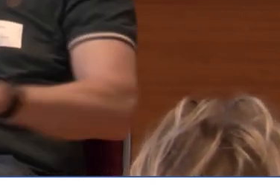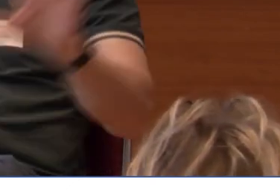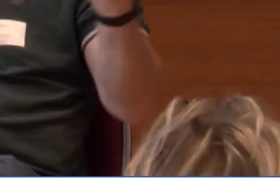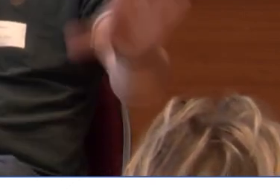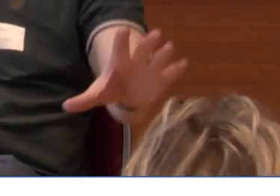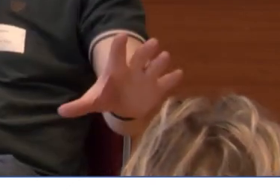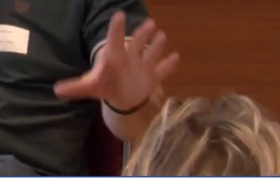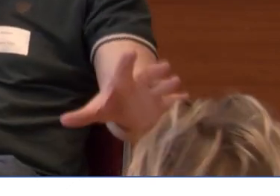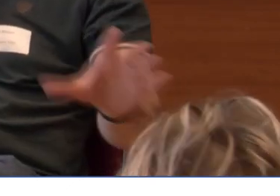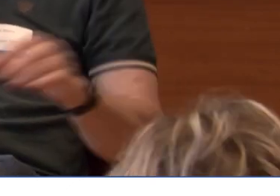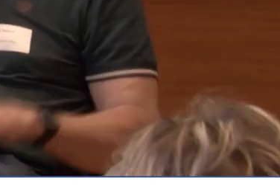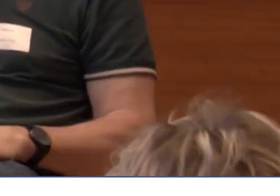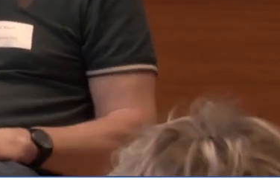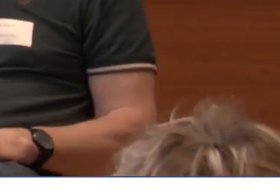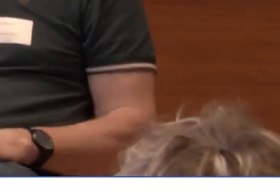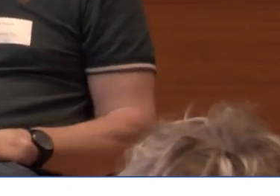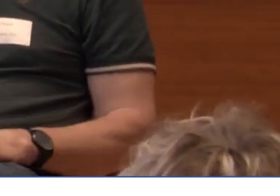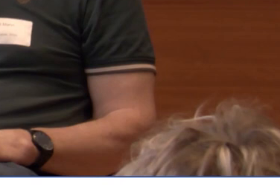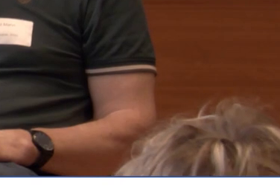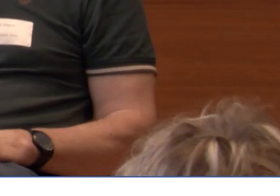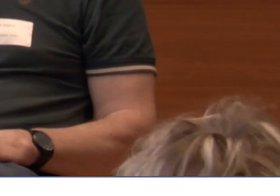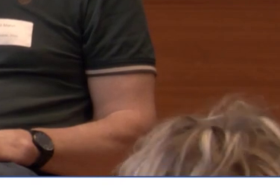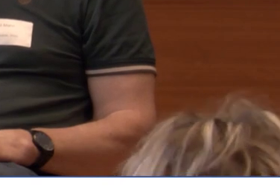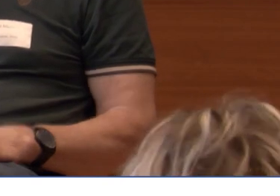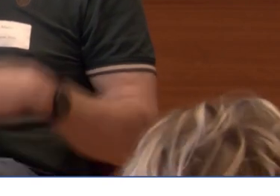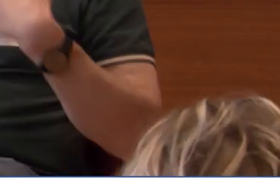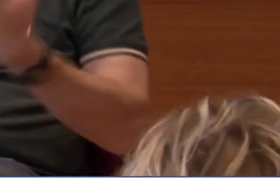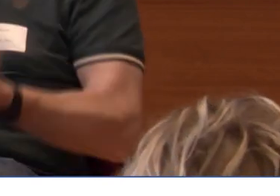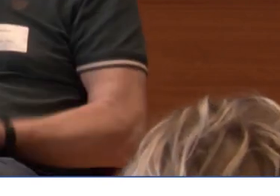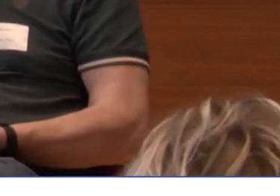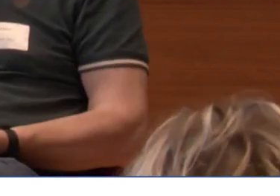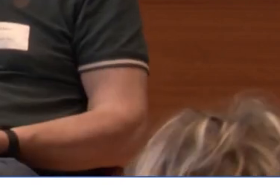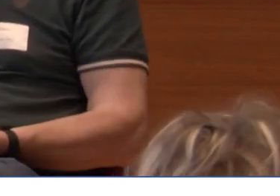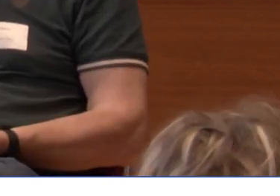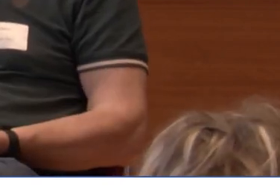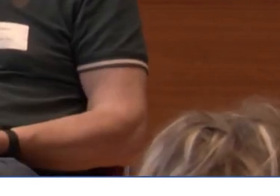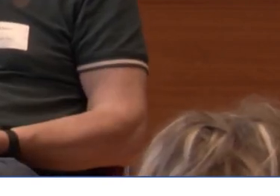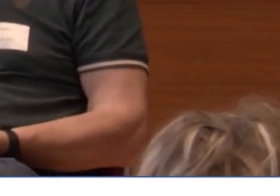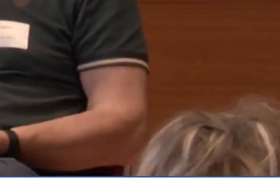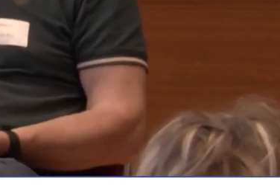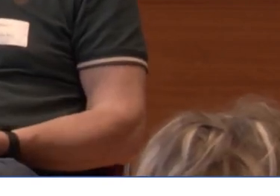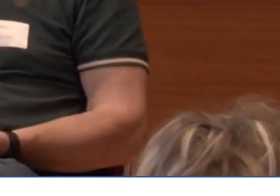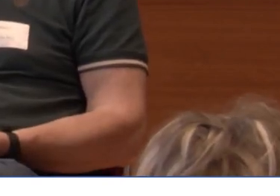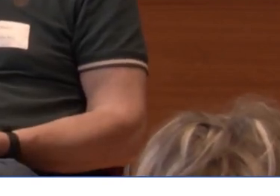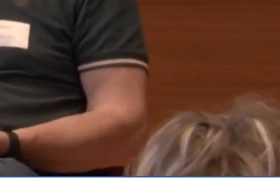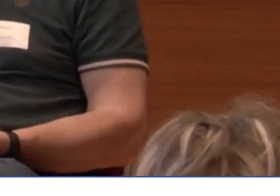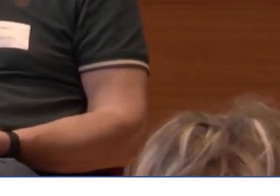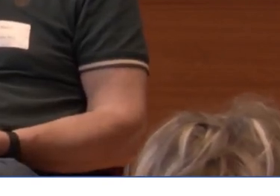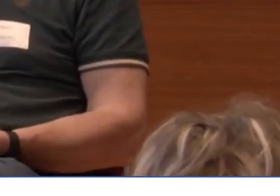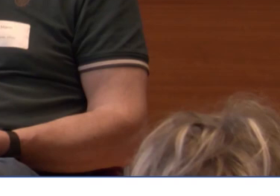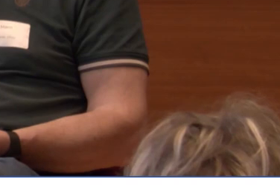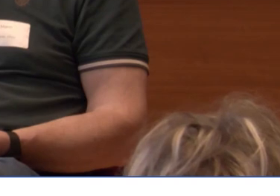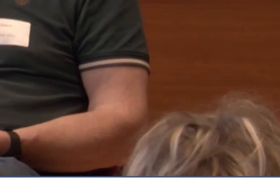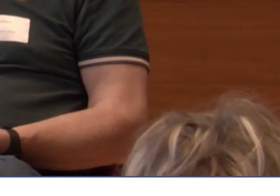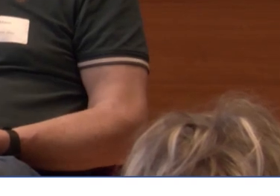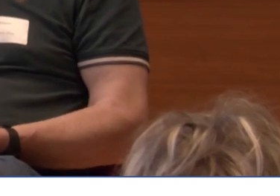Leistung erbringt und die Leistungsberechtigten und sich deutlich zu machen für wen arbeiten wir denn hier eigentlich das ist gerät manchmal aus dem